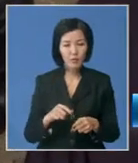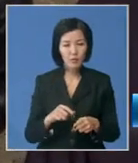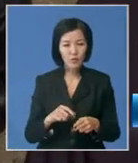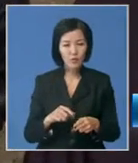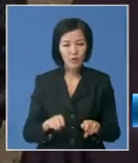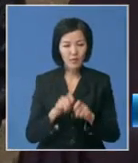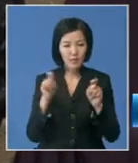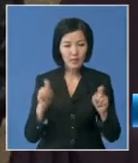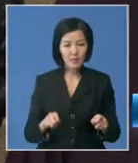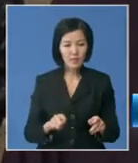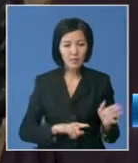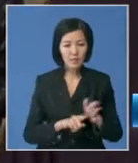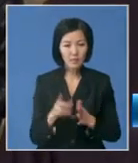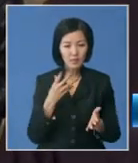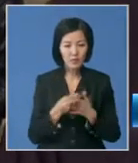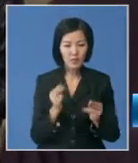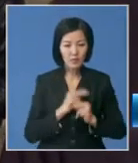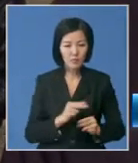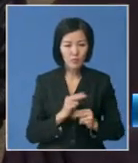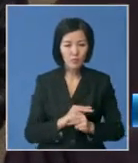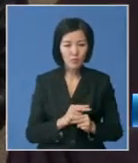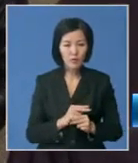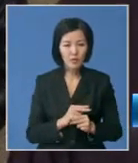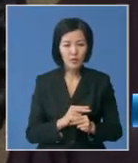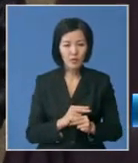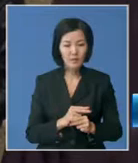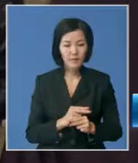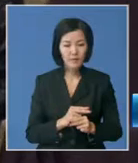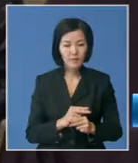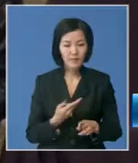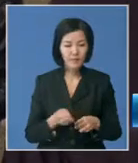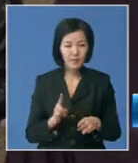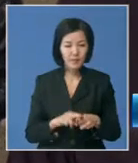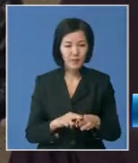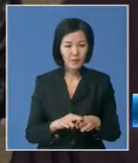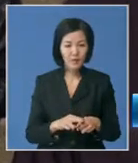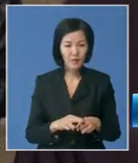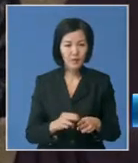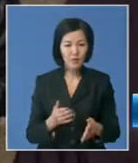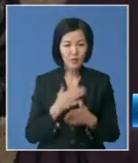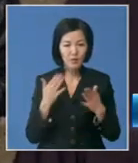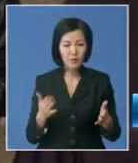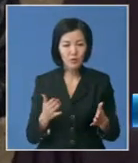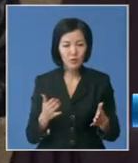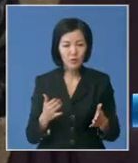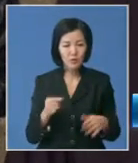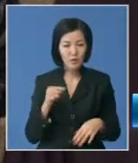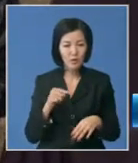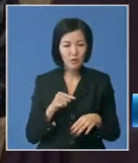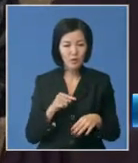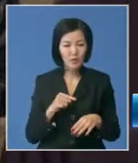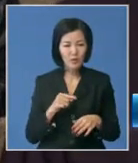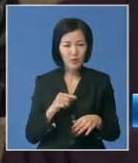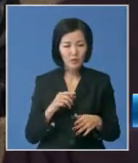сахарную свеклу на базе аллах узкого сахарного завода это очень большой толчок и особенно